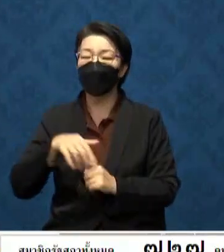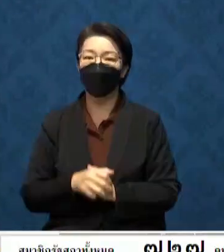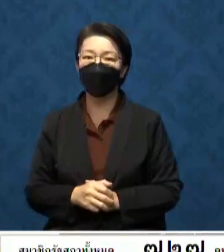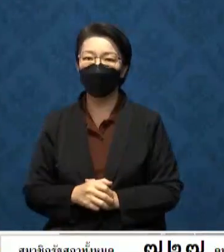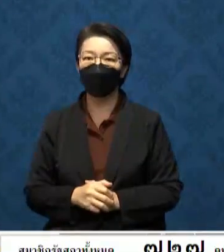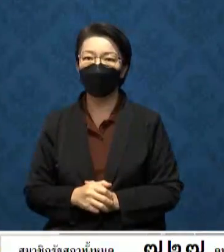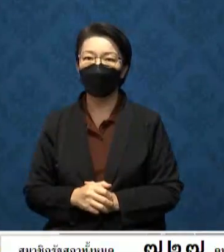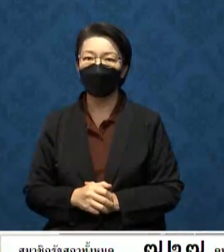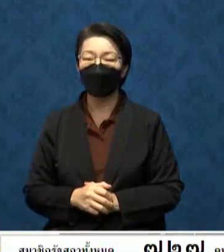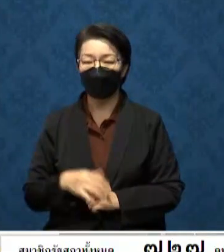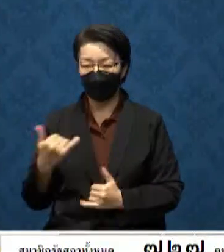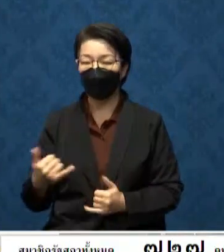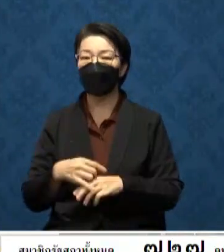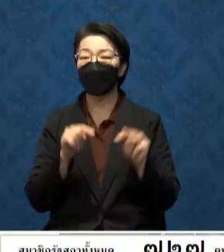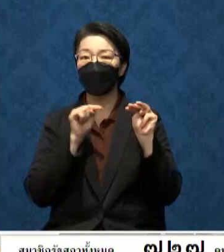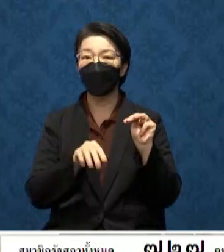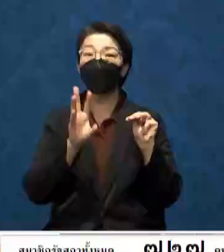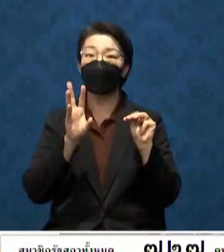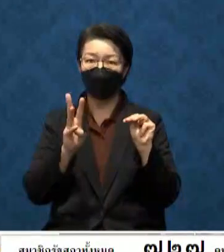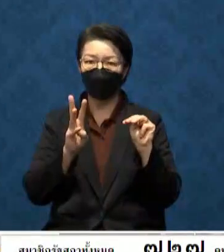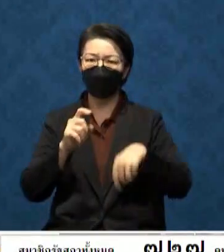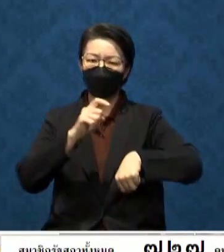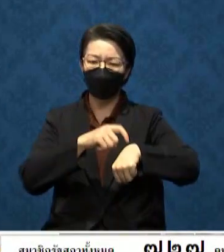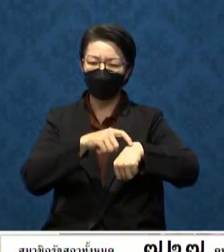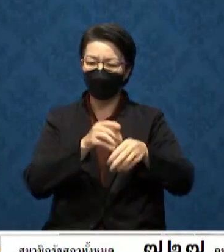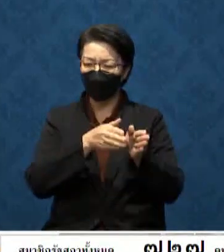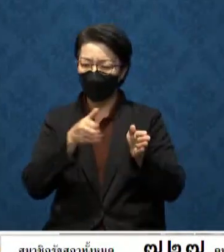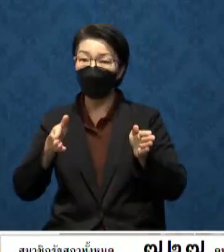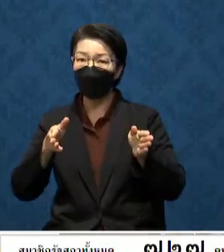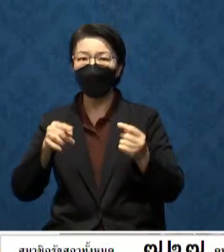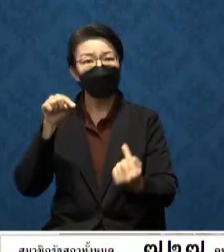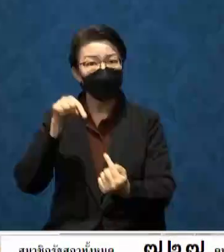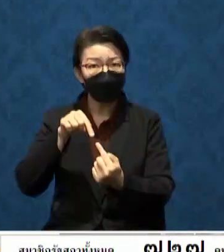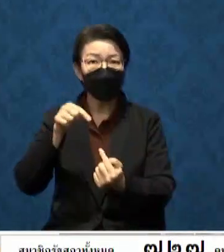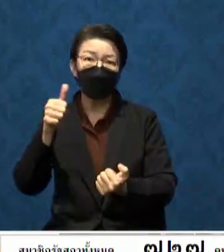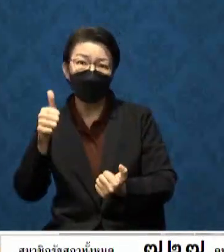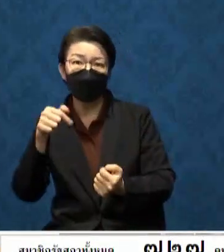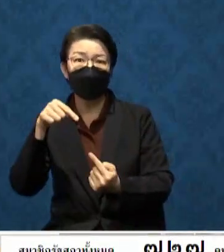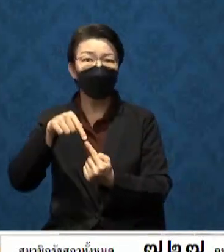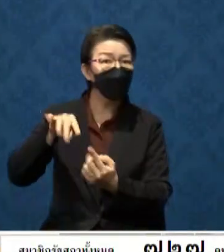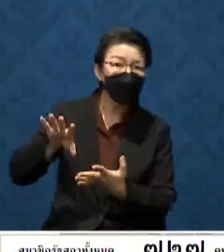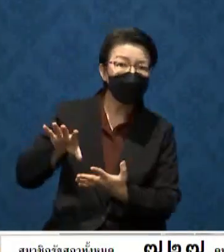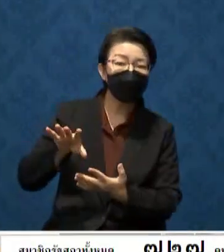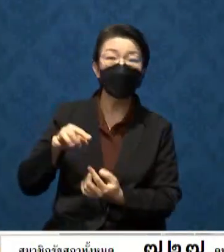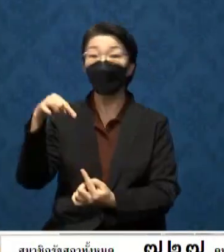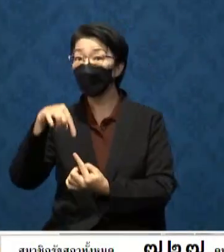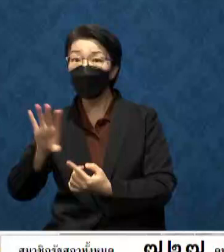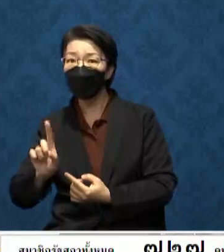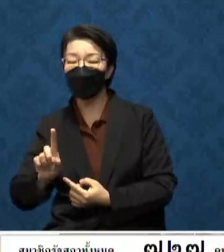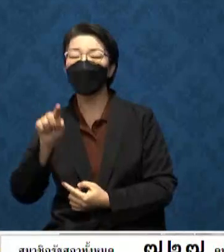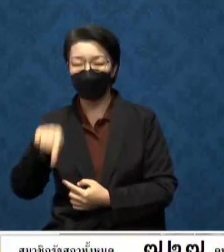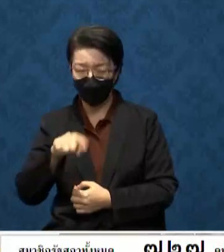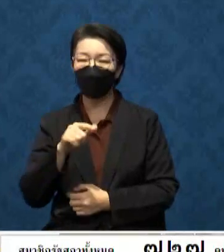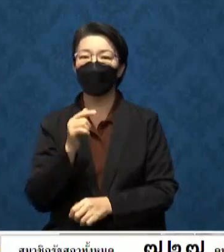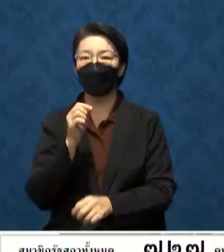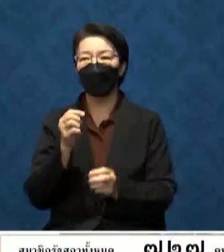6ว่าเป็นขั้นตอนและระยะเวลาที่เหมาะสมหรือไม่หากเห็นว่าไม่เหมาะสมให้มีมาตร